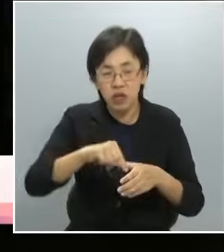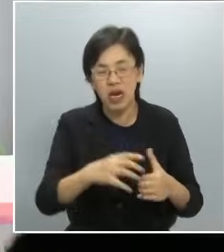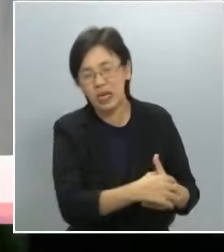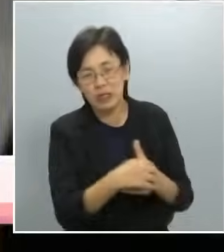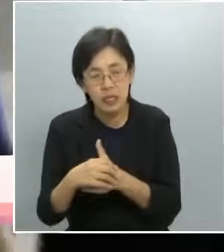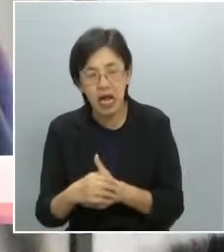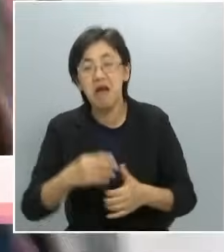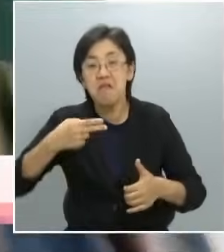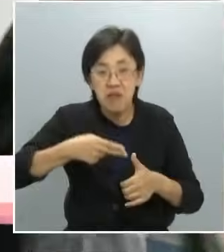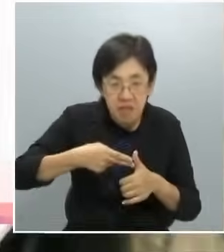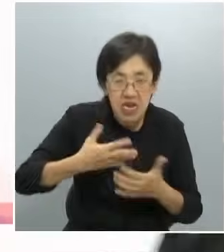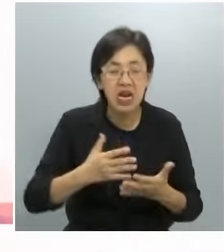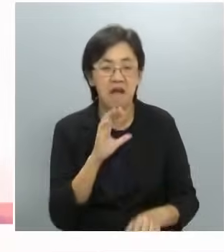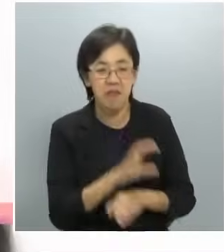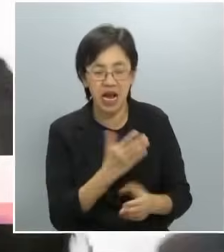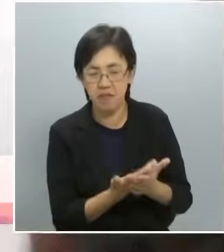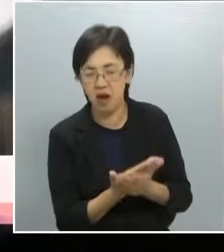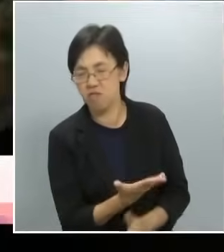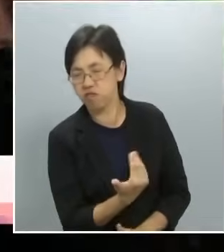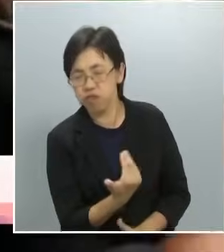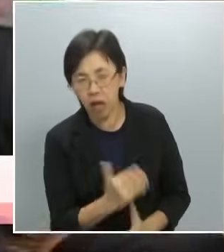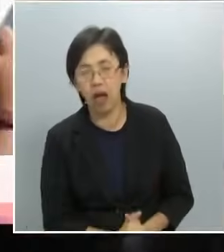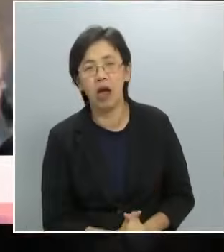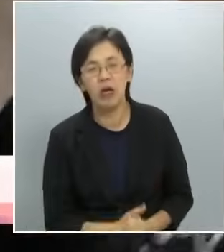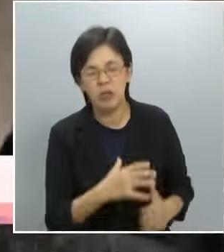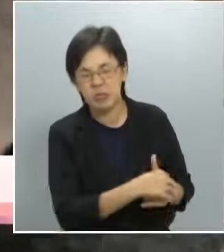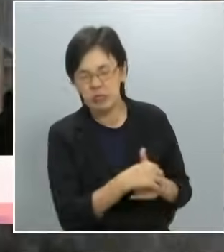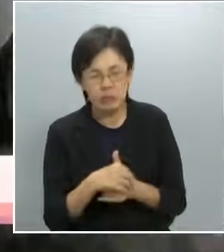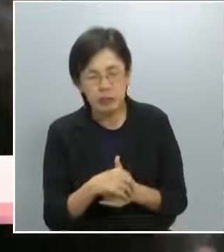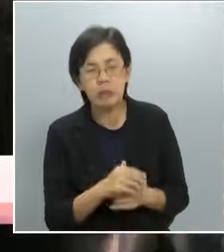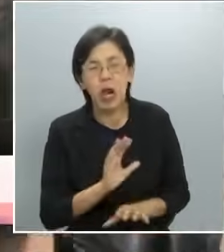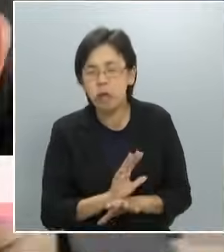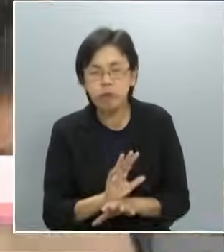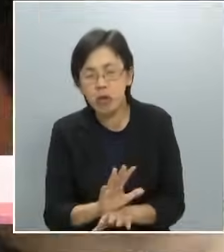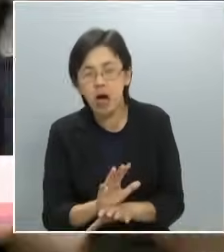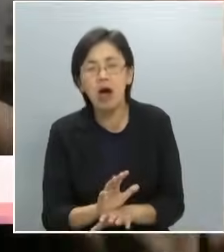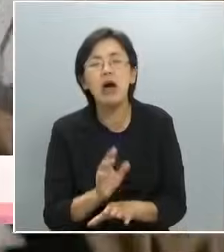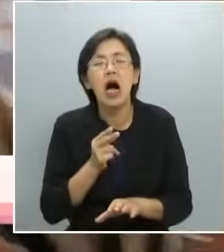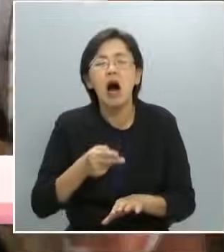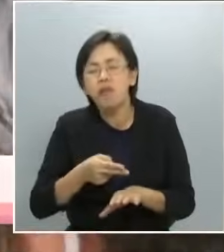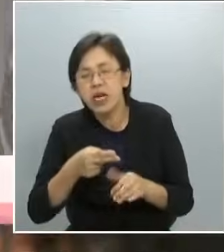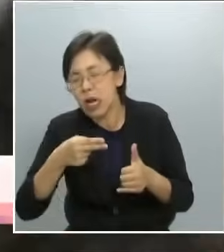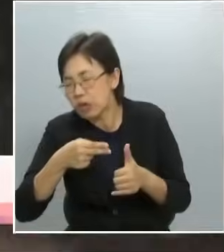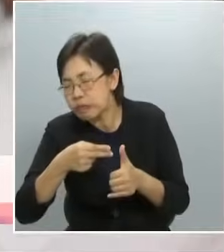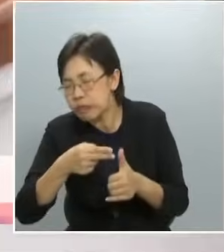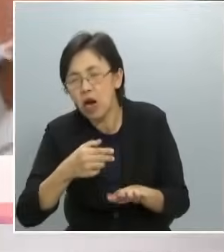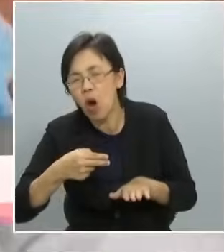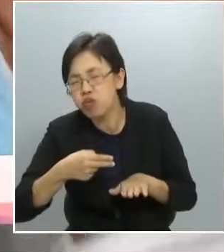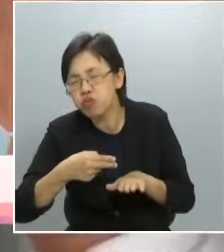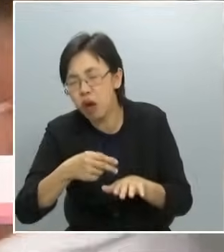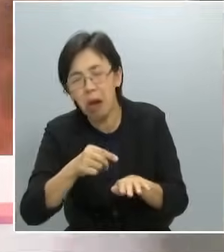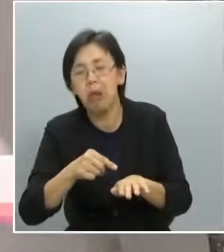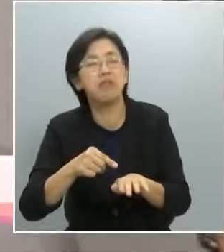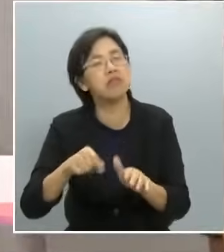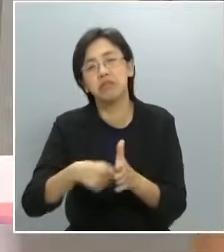ธและร่วมกันข่มขืนใจผู้อื่นร่วมกันหน่วงเหนี่ยวกักขังและร่วมกันพกพาอาวุธปืนไปในทางสาธารณะโดยไม่มีเหตุอันคว